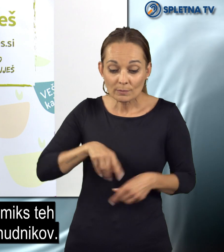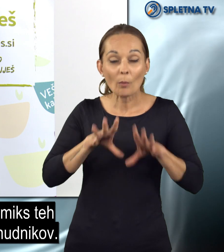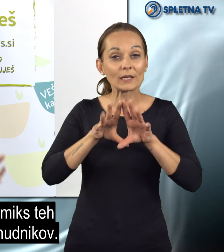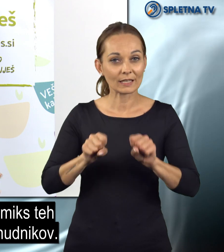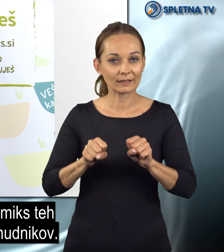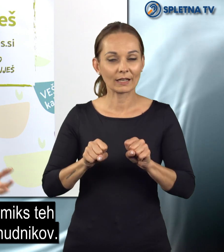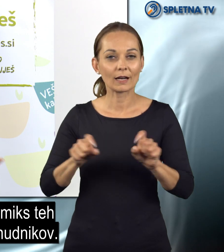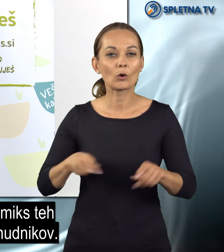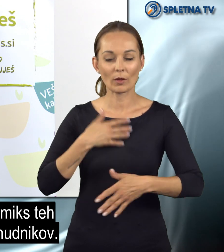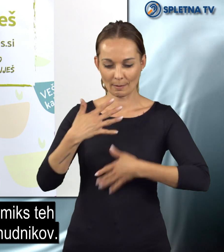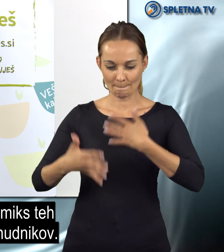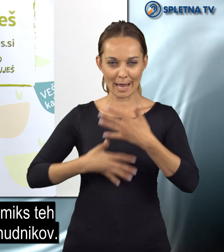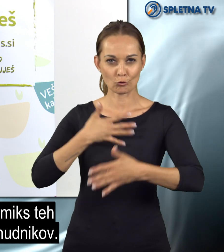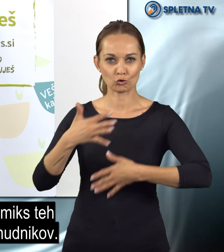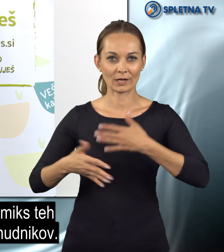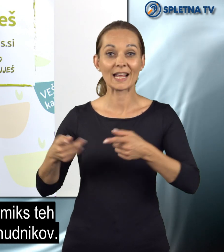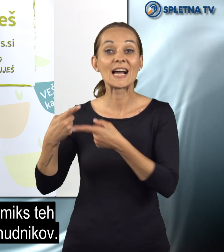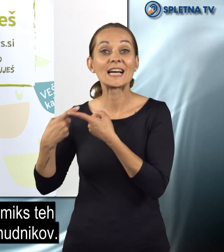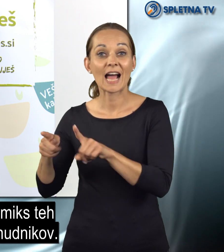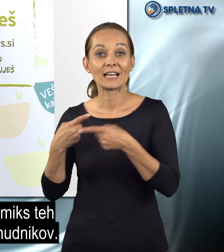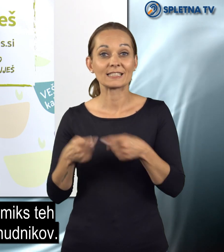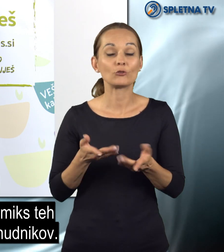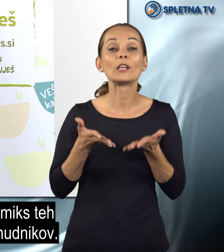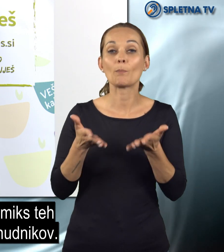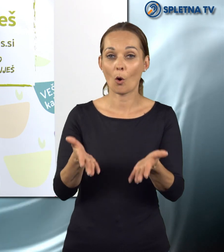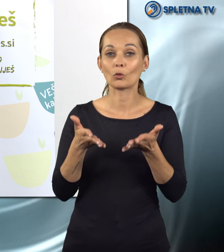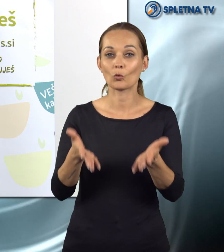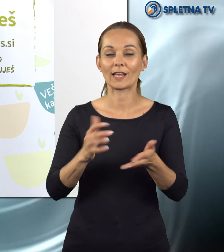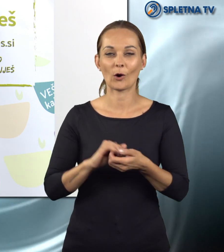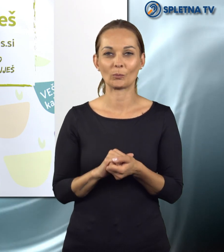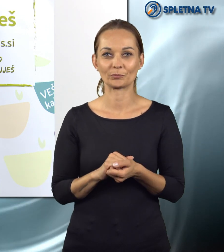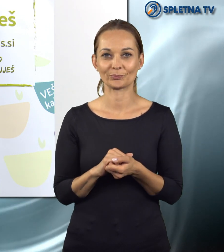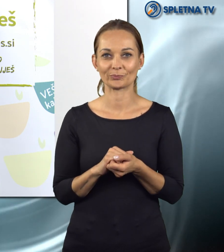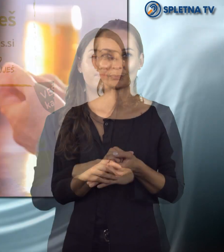po domače, tak miks teh različnih ponudnikov.